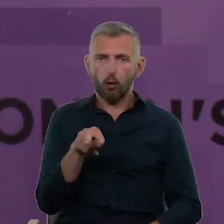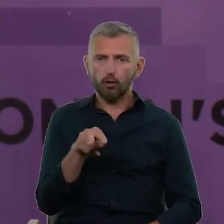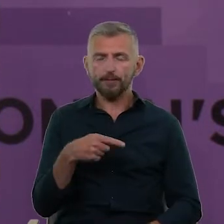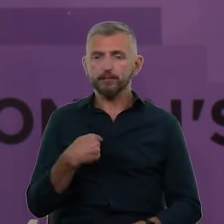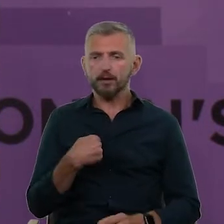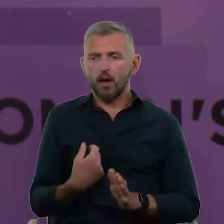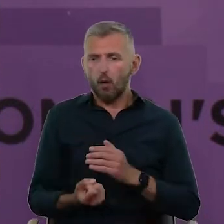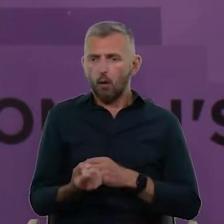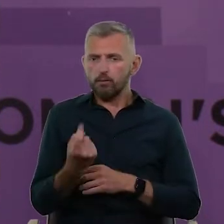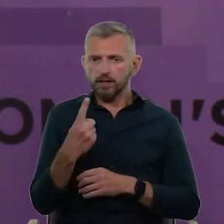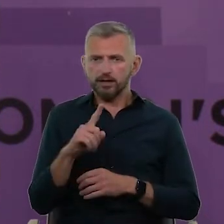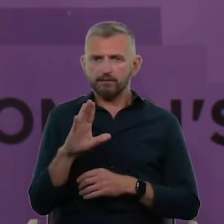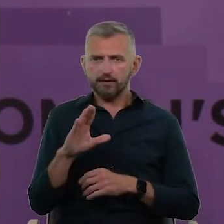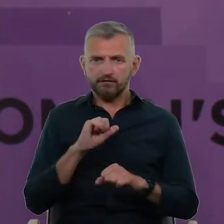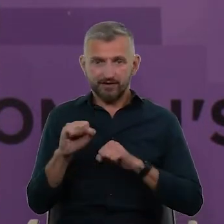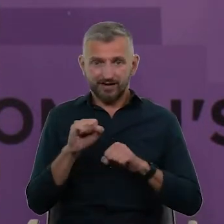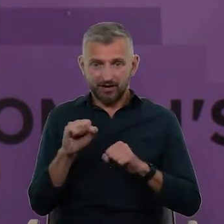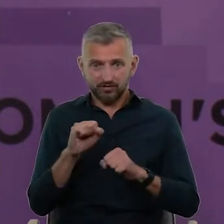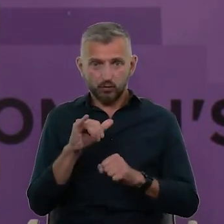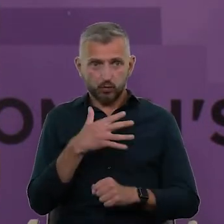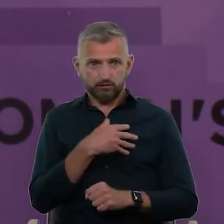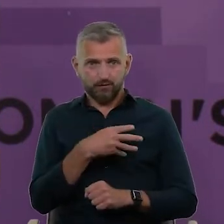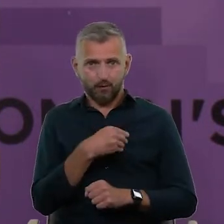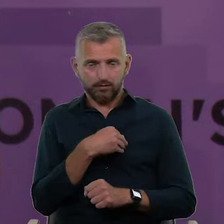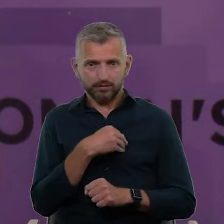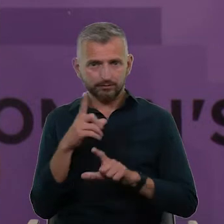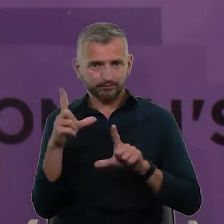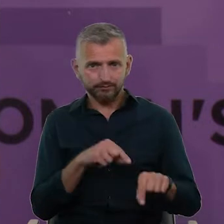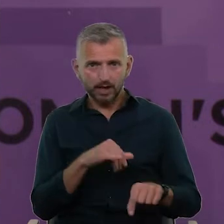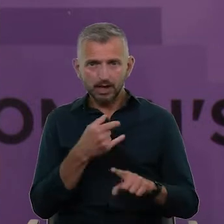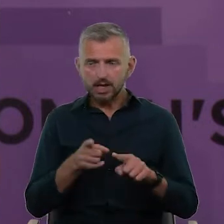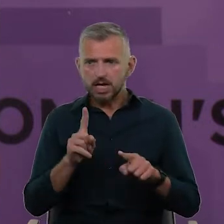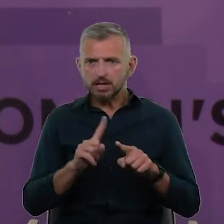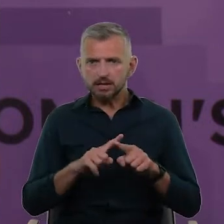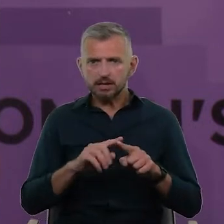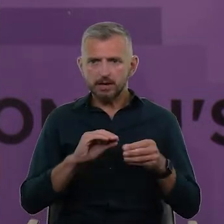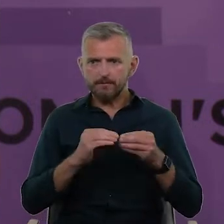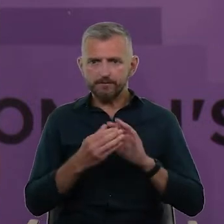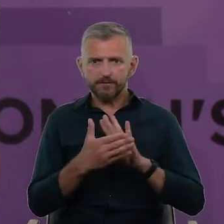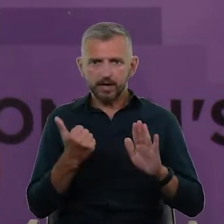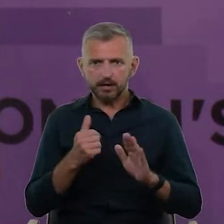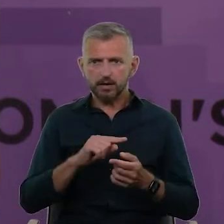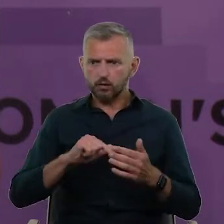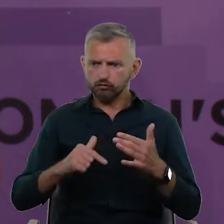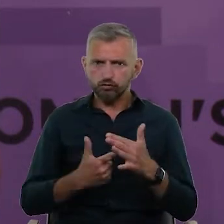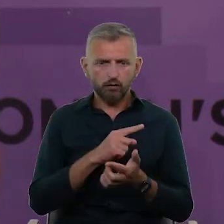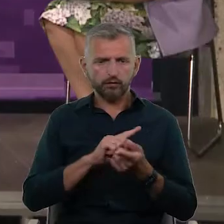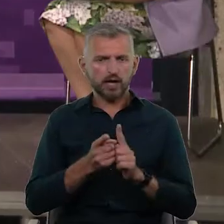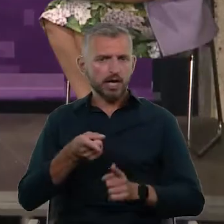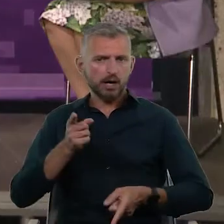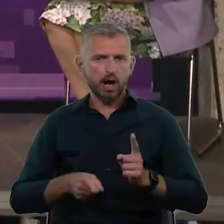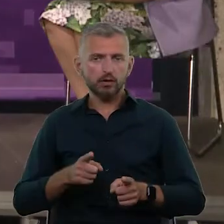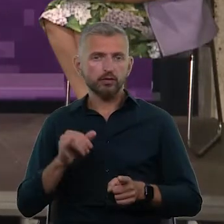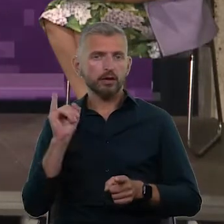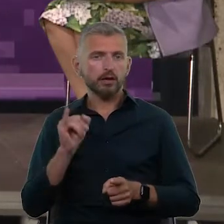я опинилася з відрядження у Львові, і ці виклики всі знову стали реальністю, і